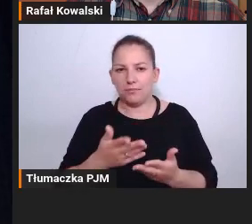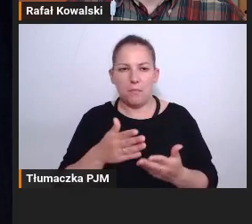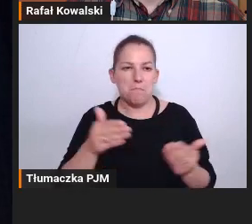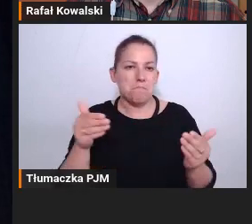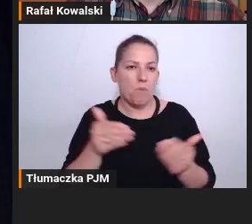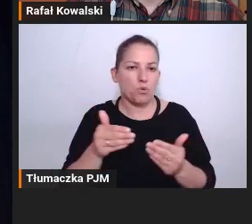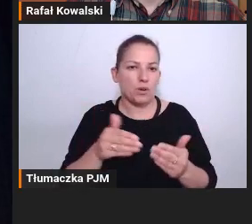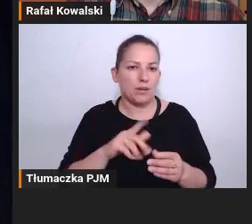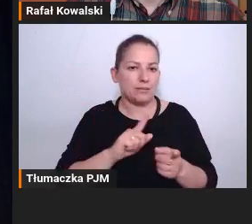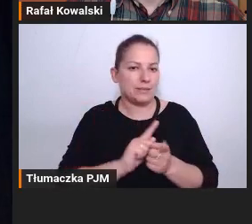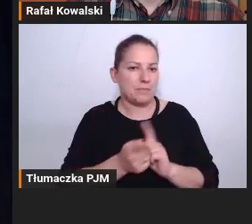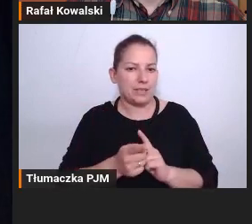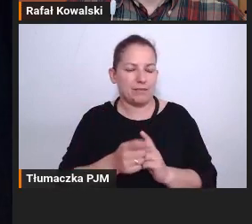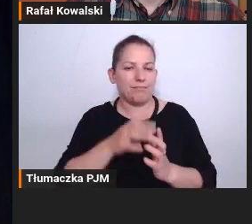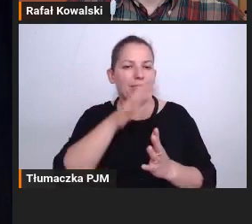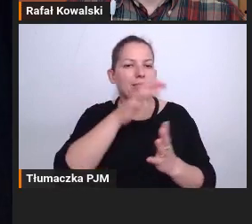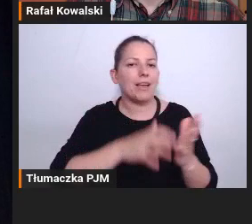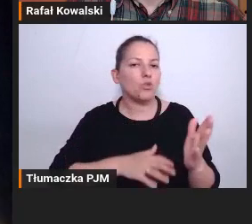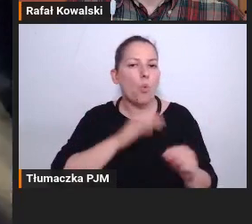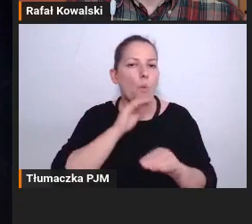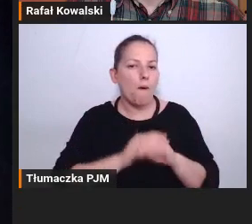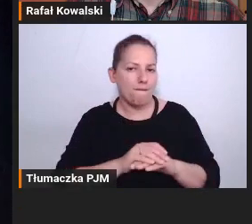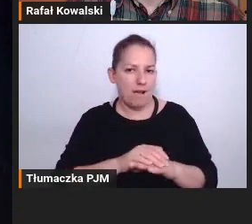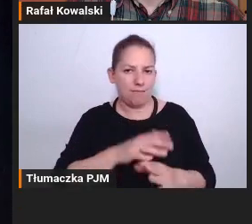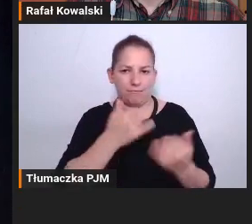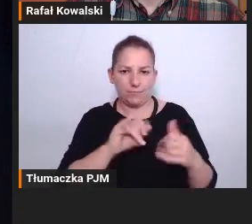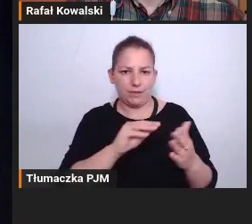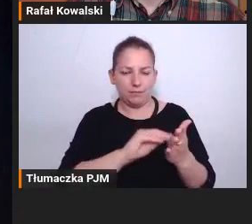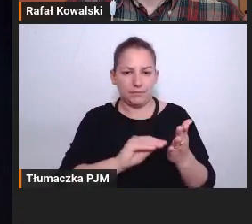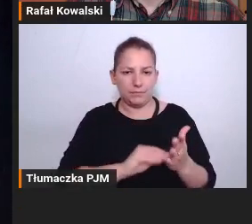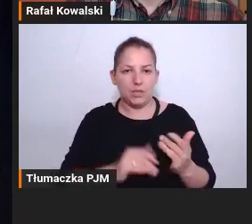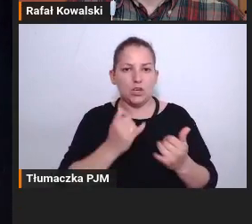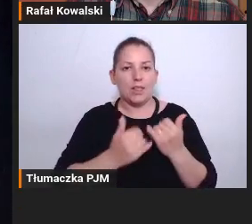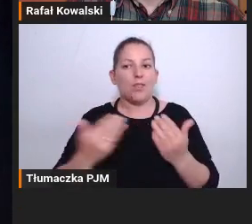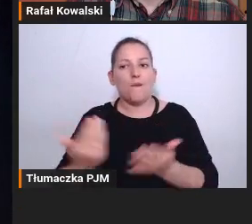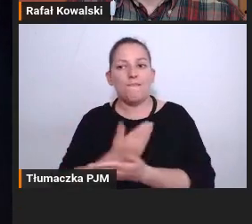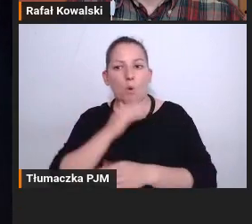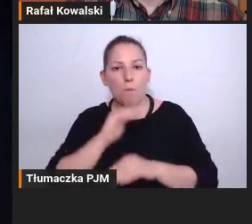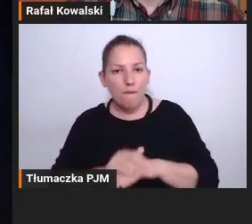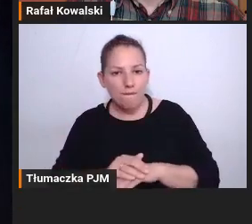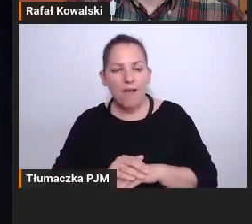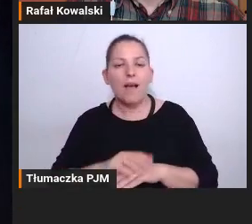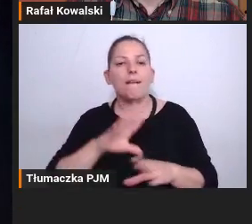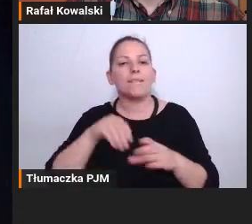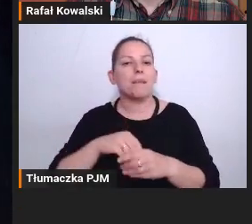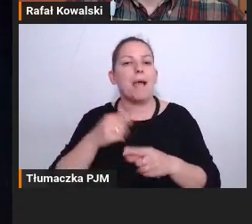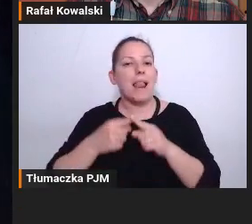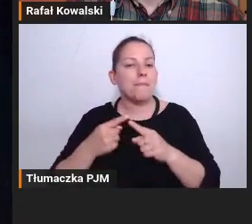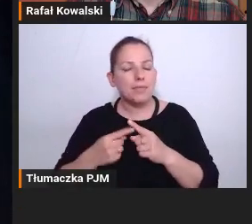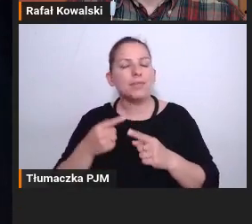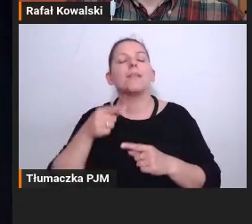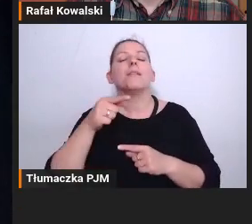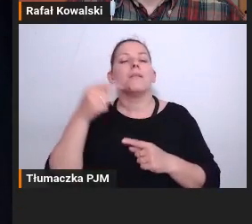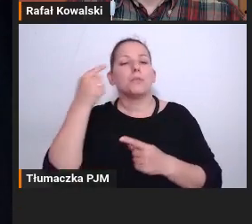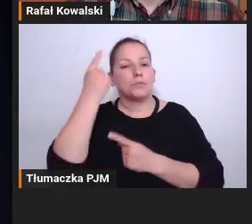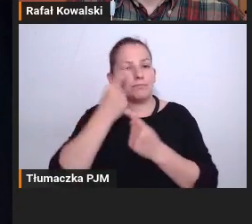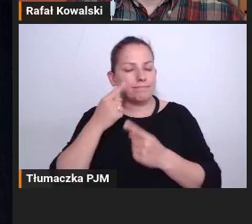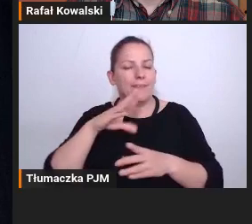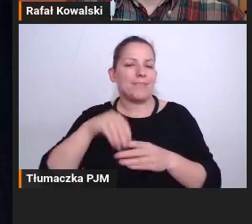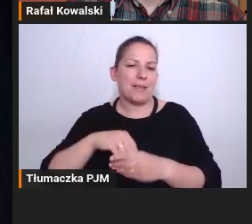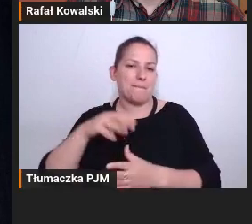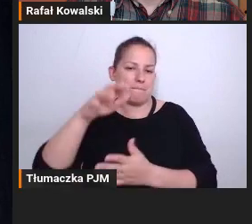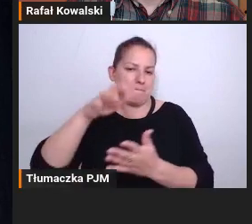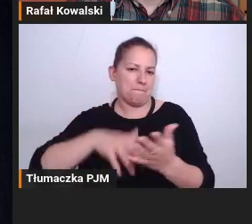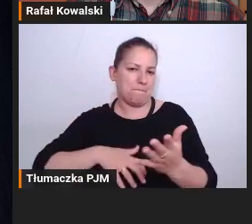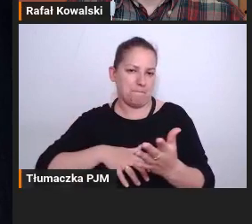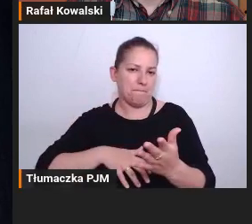może zmieni nam się treść tej umowy, tak? Jeżeli będziemy chcieli zawrzeć nową umowę i uwzględnić te elementy, to one będą musiały się znaleźć w umowie